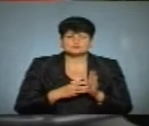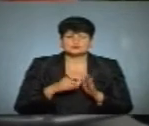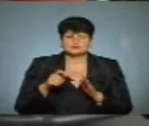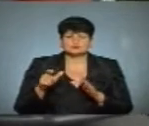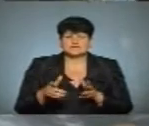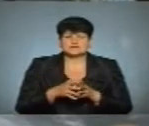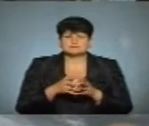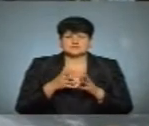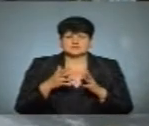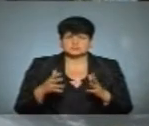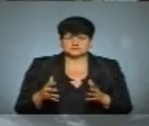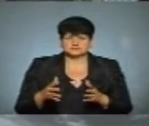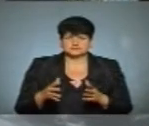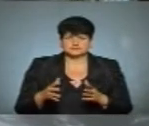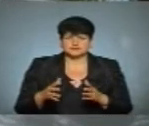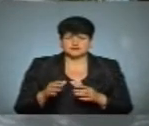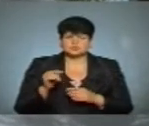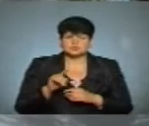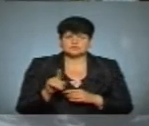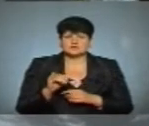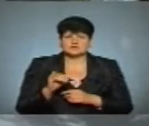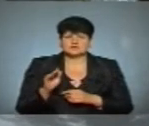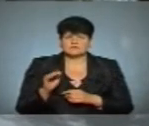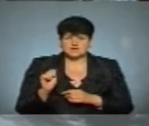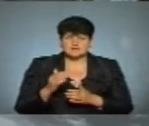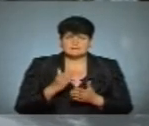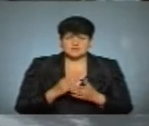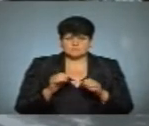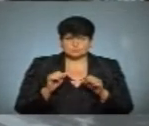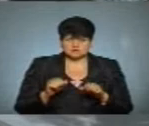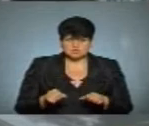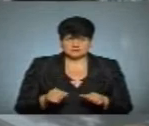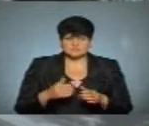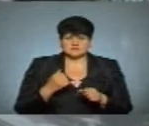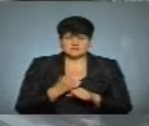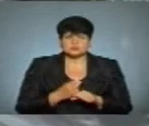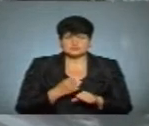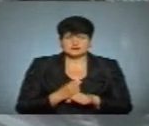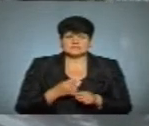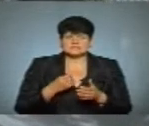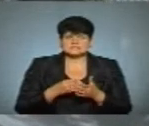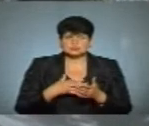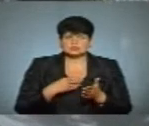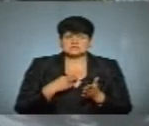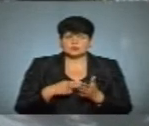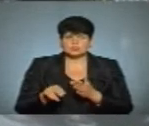і більше. Стосовно ІФА, ми маємо можливість напрацювати ціну і